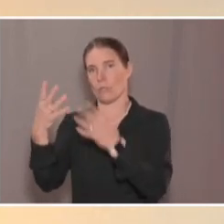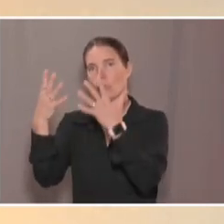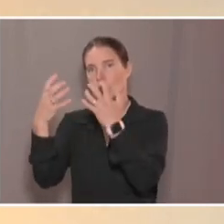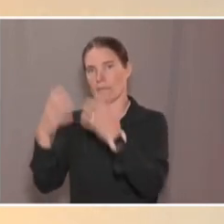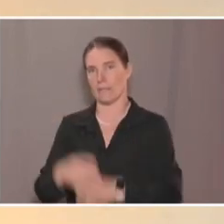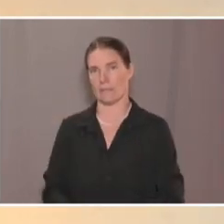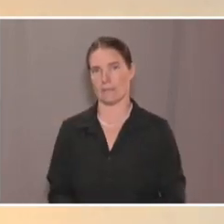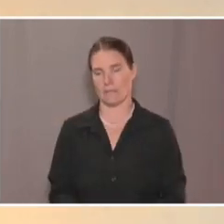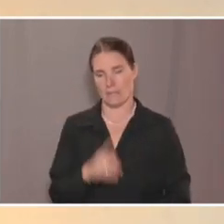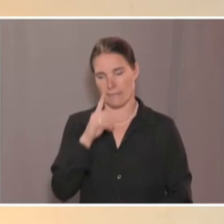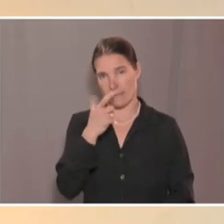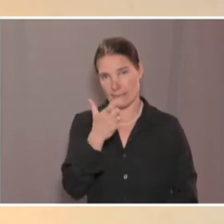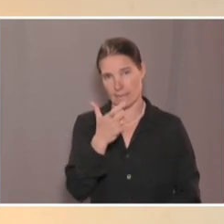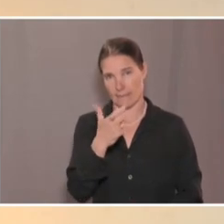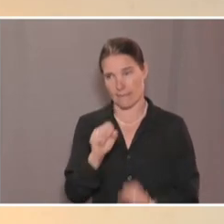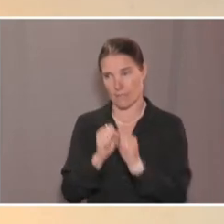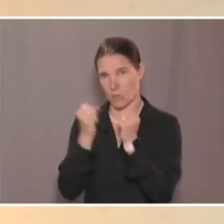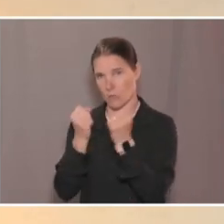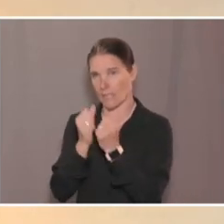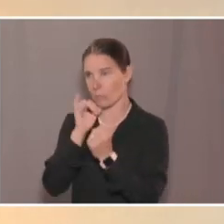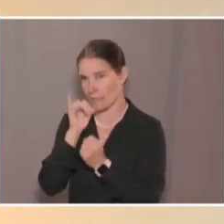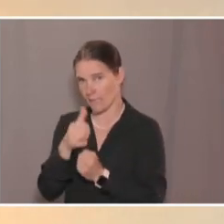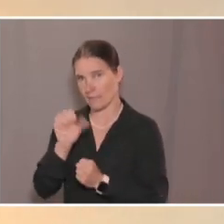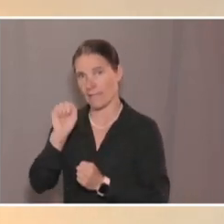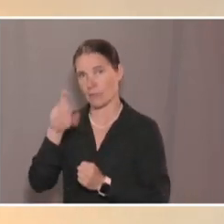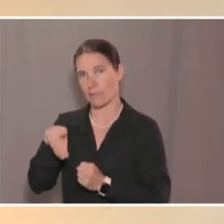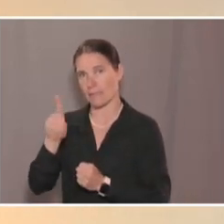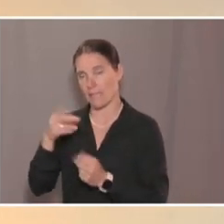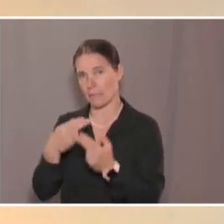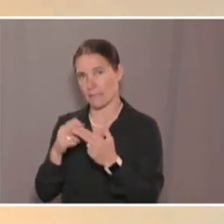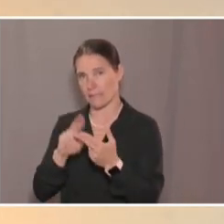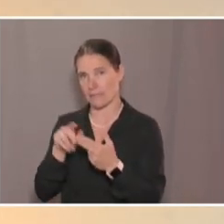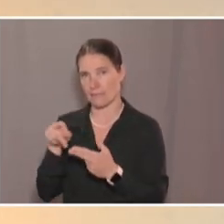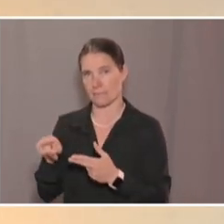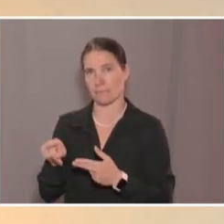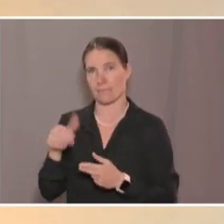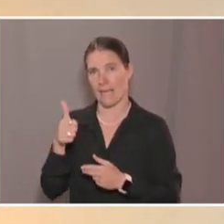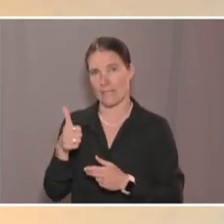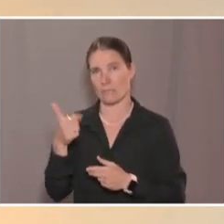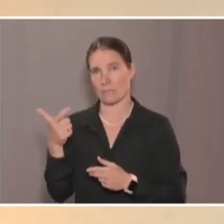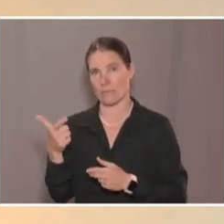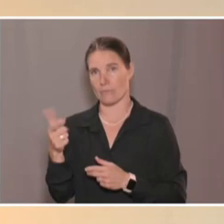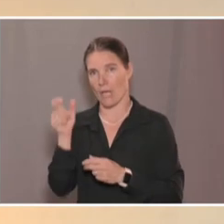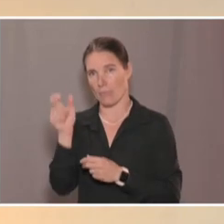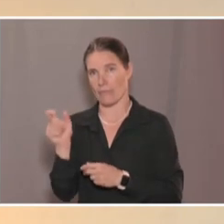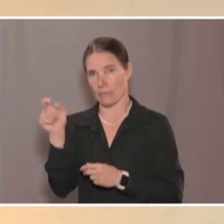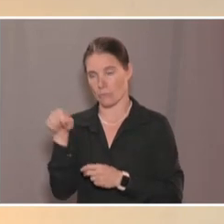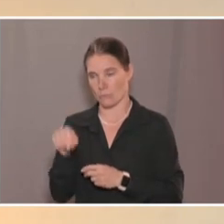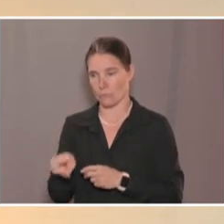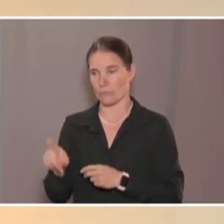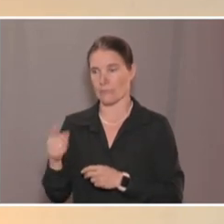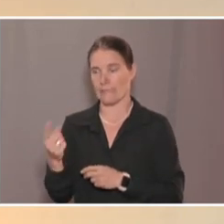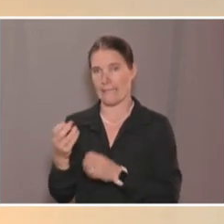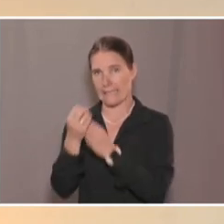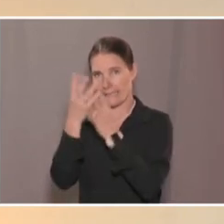der 1920er ein staatsbejahendes SPD-Mitglied, ist er eine von nur 2 Personen des späteren Lehrkörpers, denen wir eine